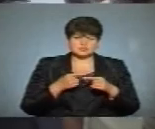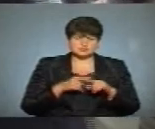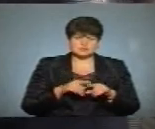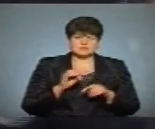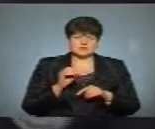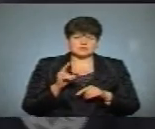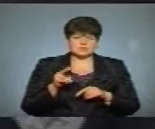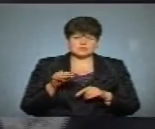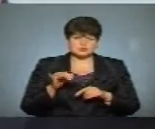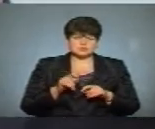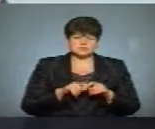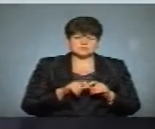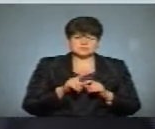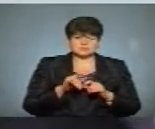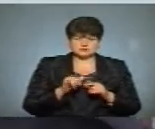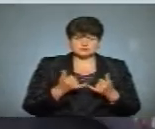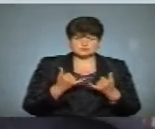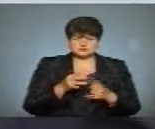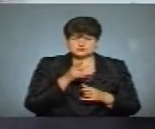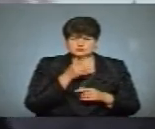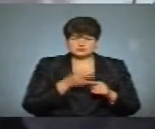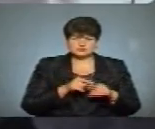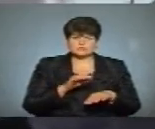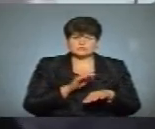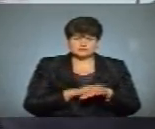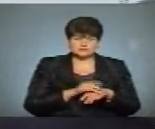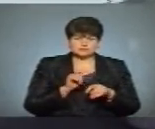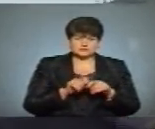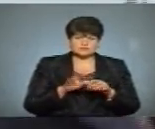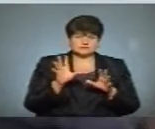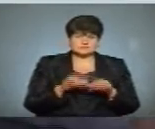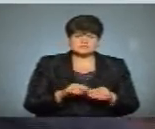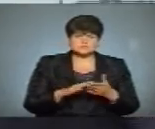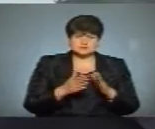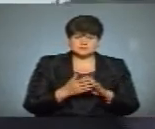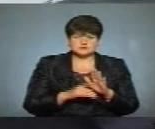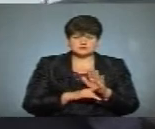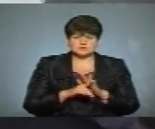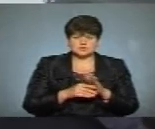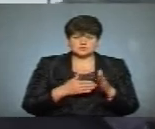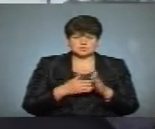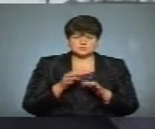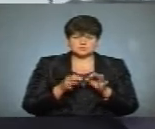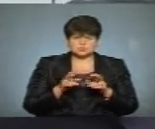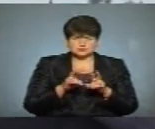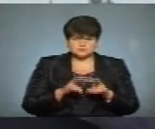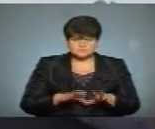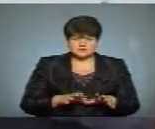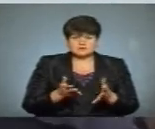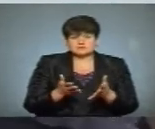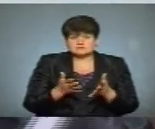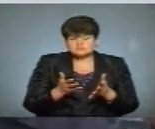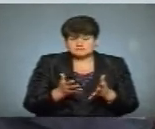інженерно-екологічну експертизу. На даний час, по даному факту, щоб дослідити всі обставини, ми розпочали досудове слідство, яке і